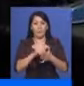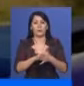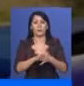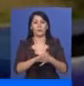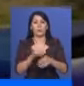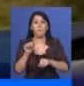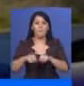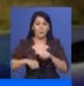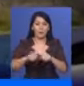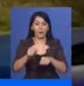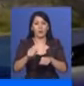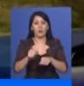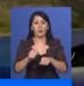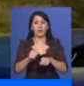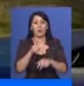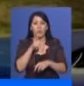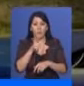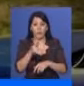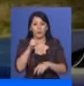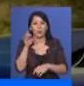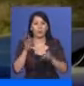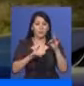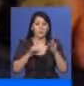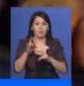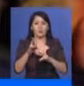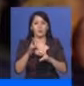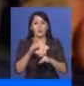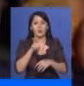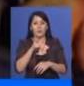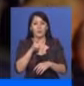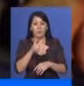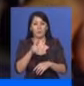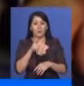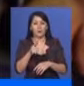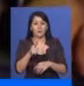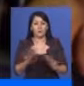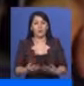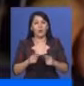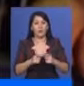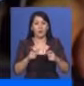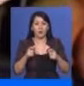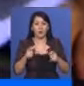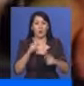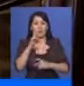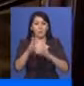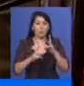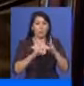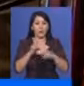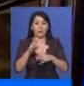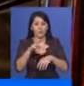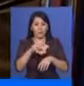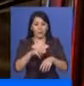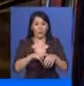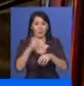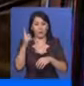жақсы көретін байкер сымақтар улап-шулап құлақ жаратын мотоциклінің даусымен азаматтардың әбден ығырын шығарған. Амалдың жоқтығынан